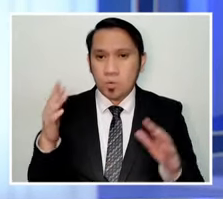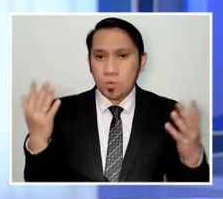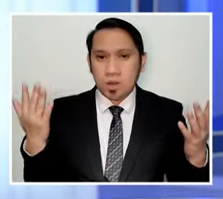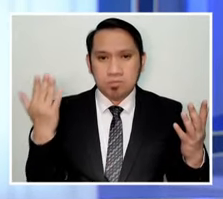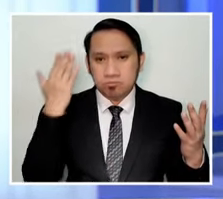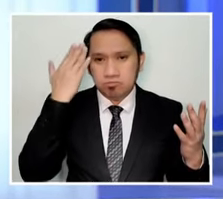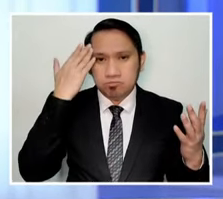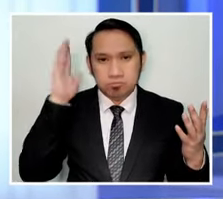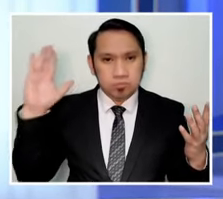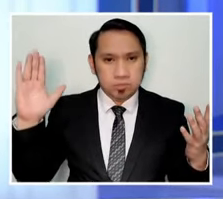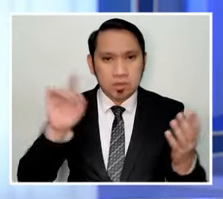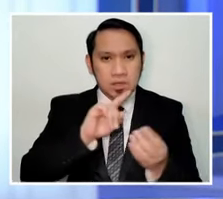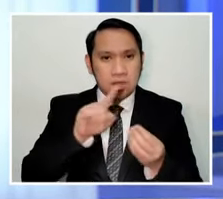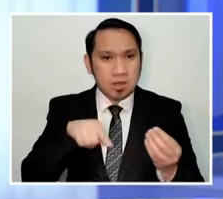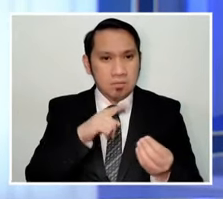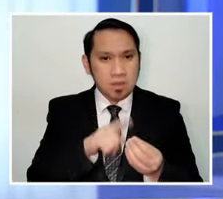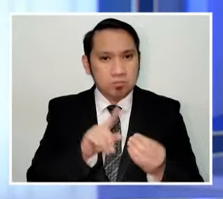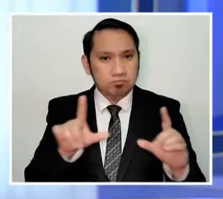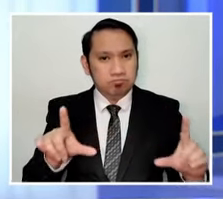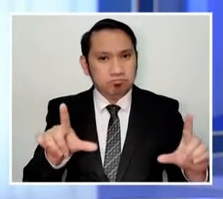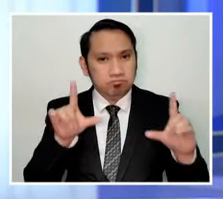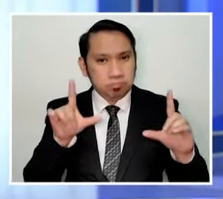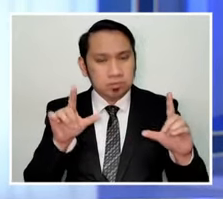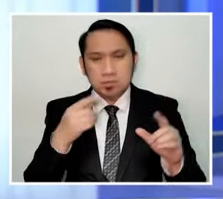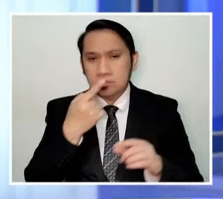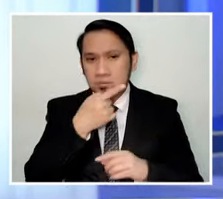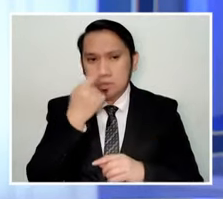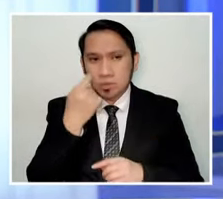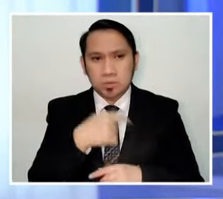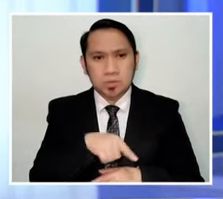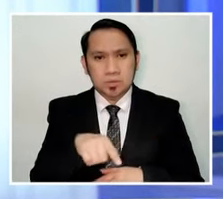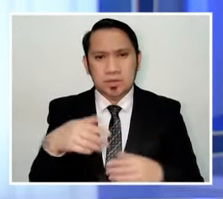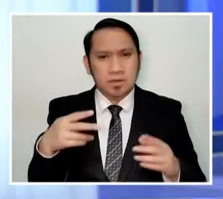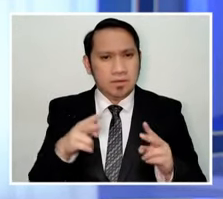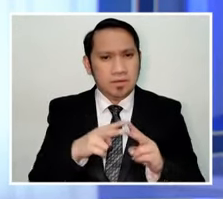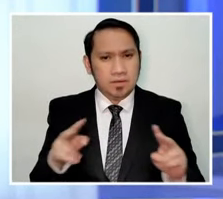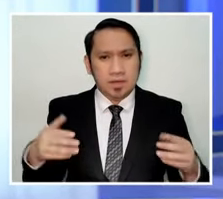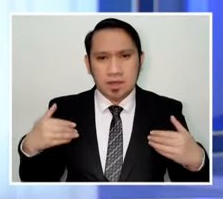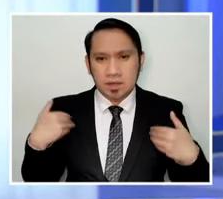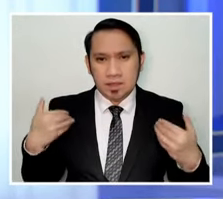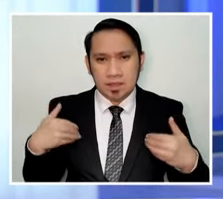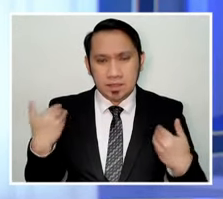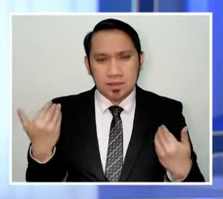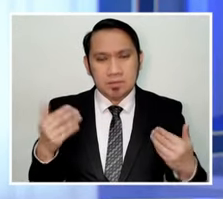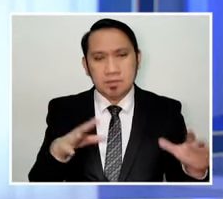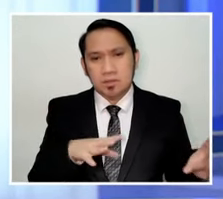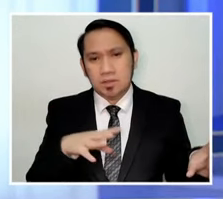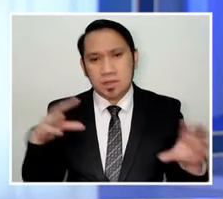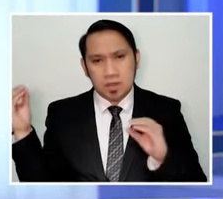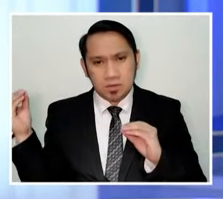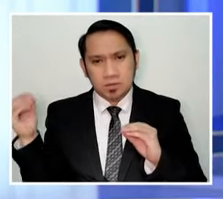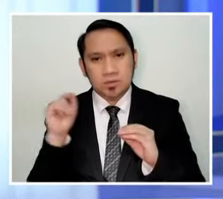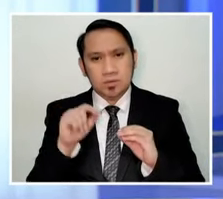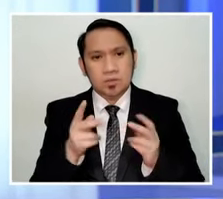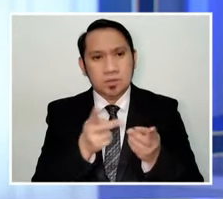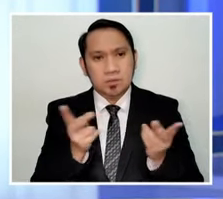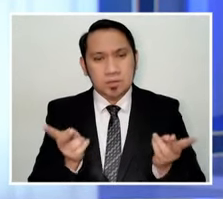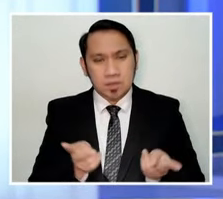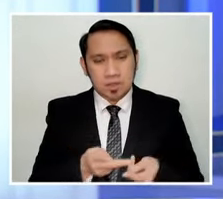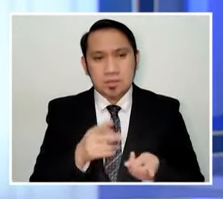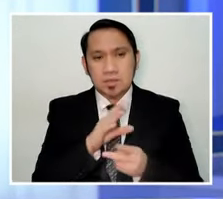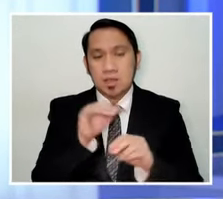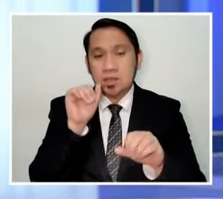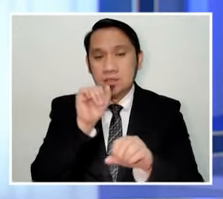alam sa paratang dahil binatilyo pa lang ito ay umalis na sa kanilang lugar at naghanap buhay na